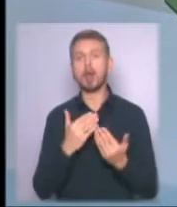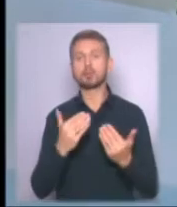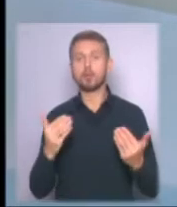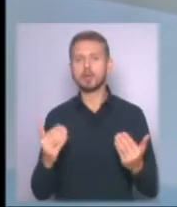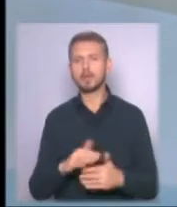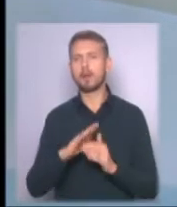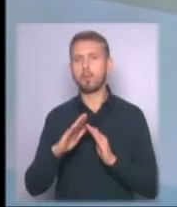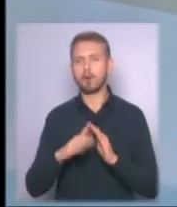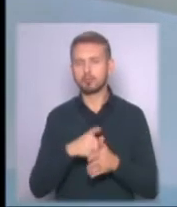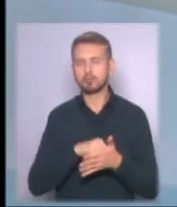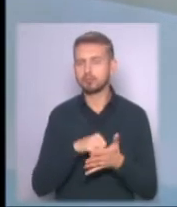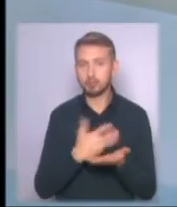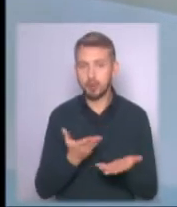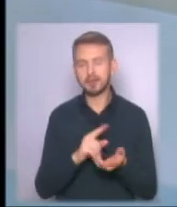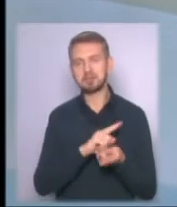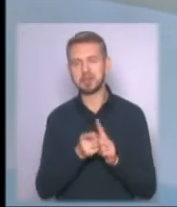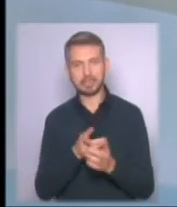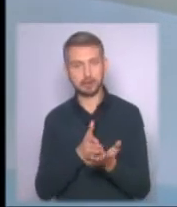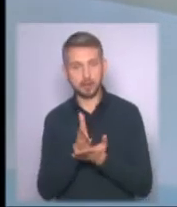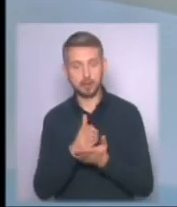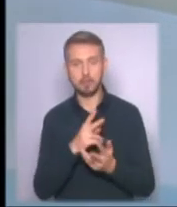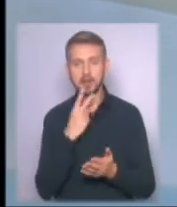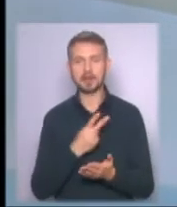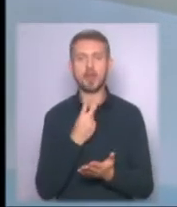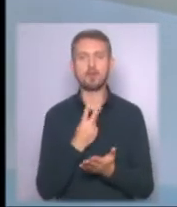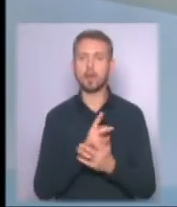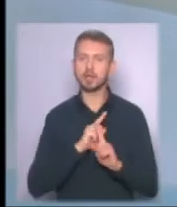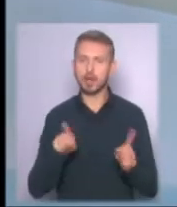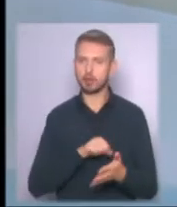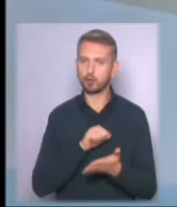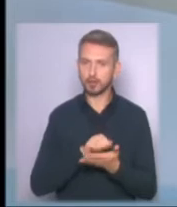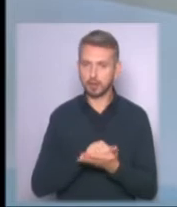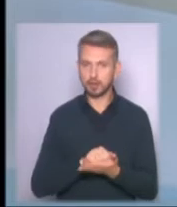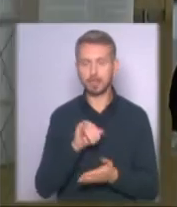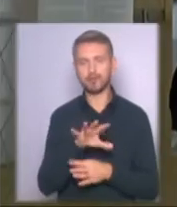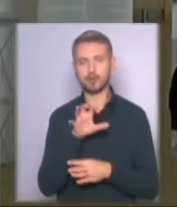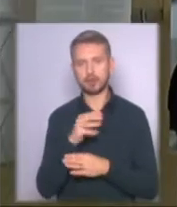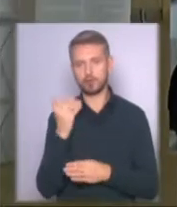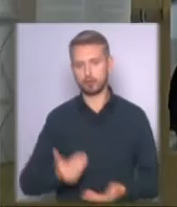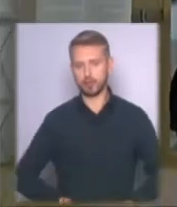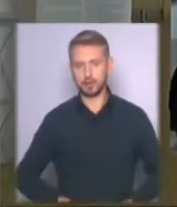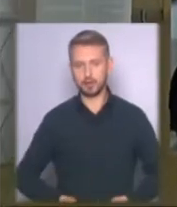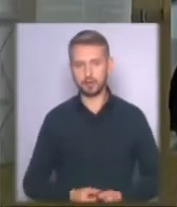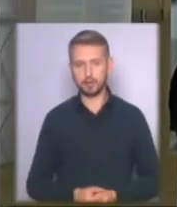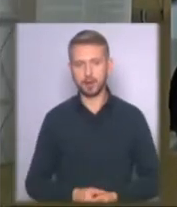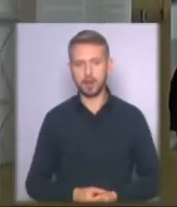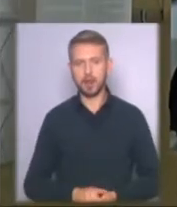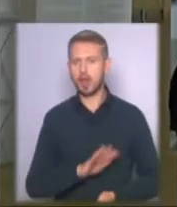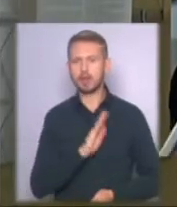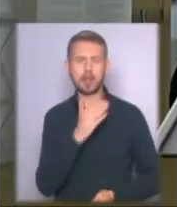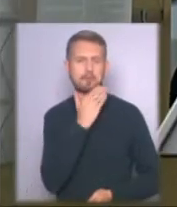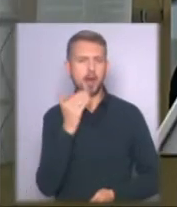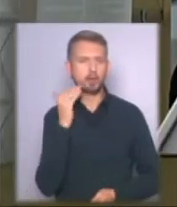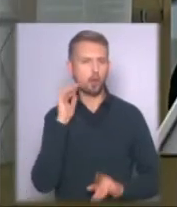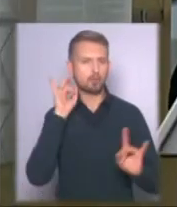цю тенденцію, адже представляє унікальні документи і світлини із життя Андрея Шептицького. Не потоком шумних